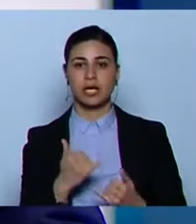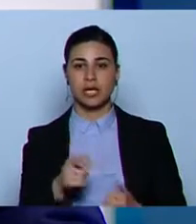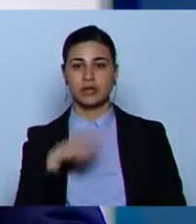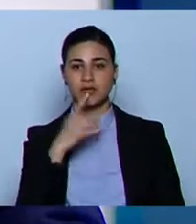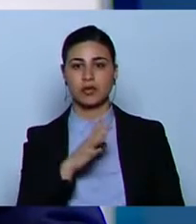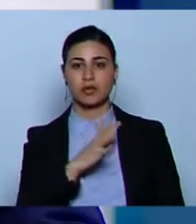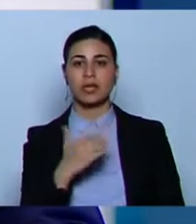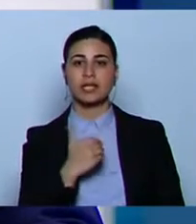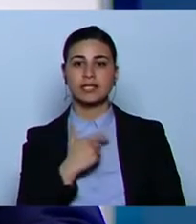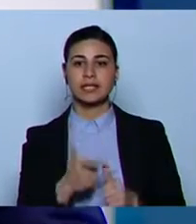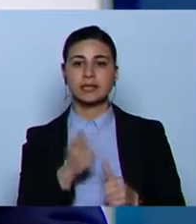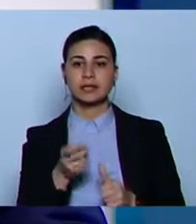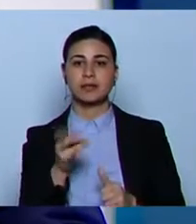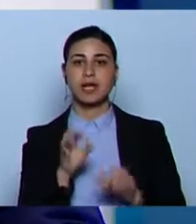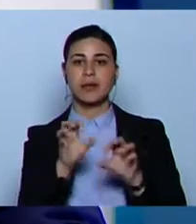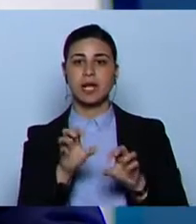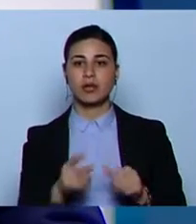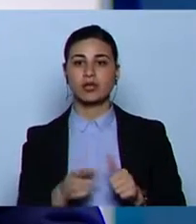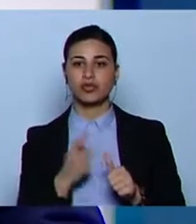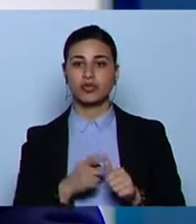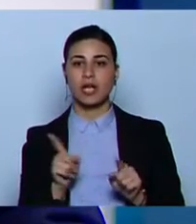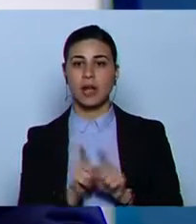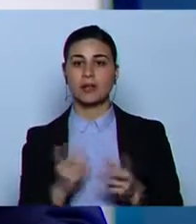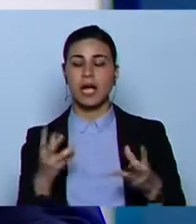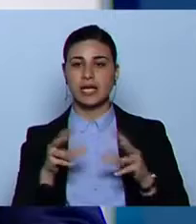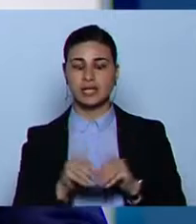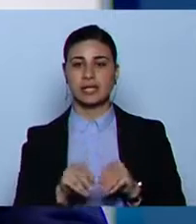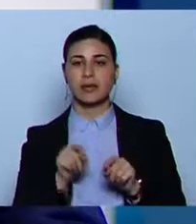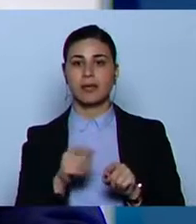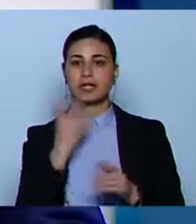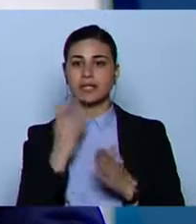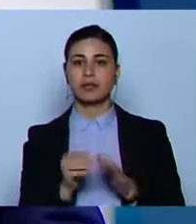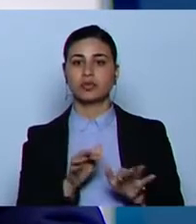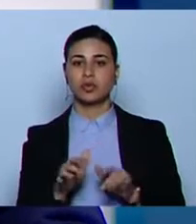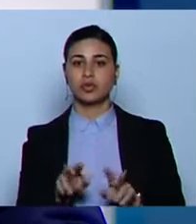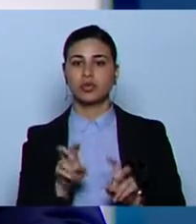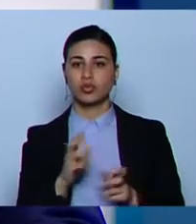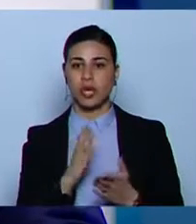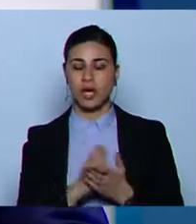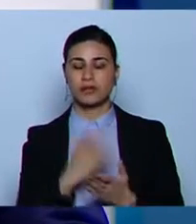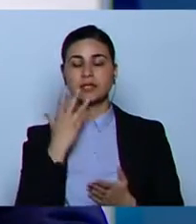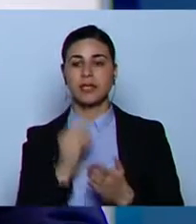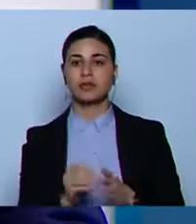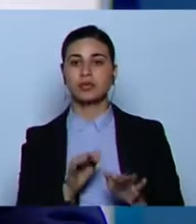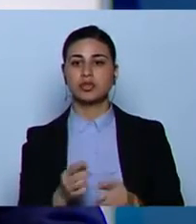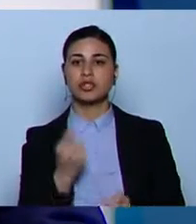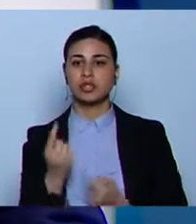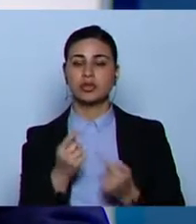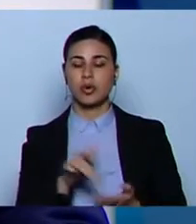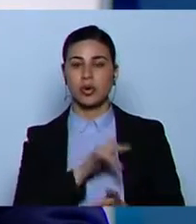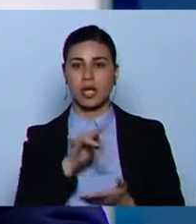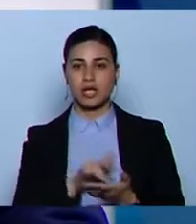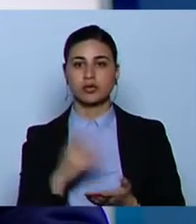რომ რაც გინდა ის დაარქვითო, მაგრამ კანონში ჰქვია ესე გაერთიანება, მას თავისი პროცედურა აქვს, თავისი პროცედურით თითოეულ